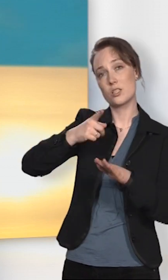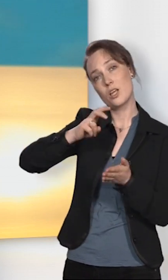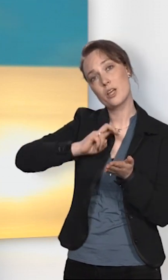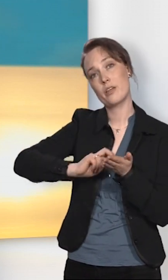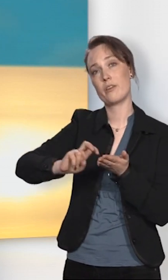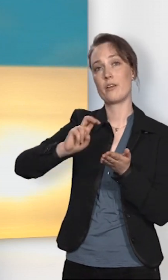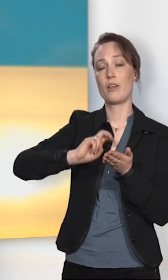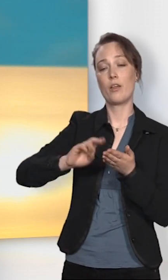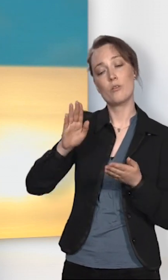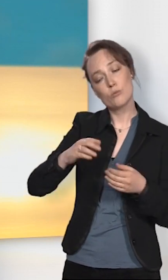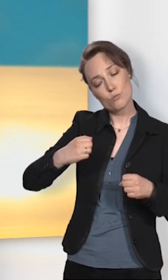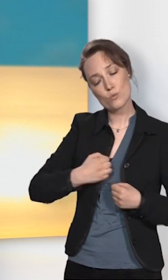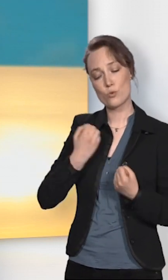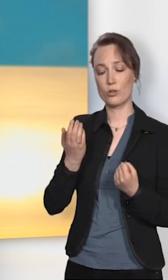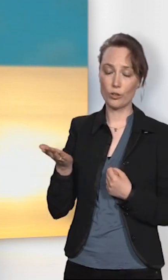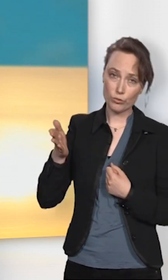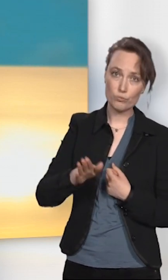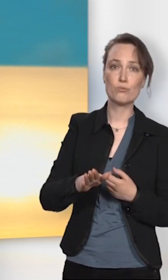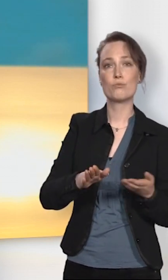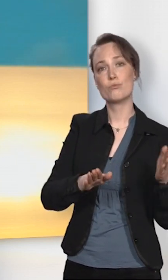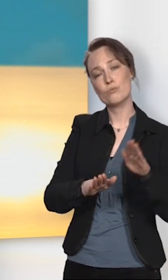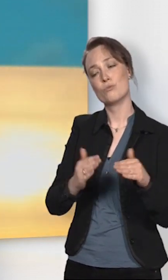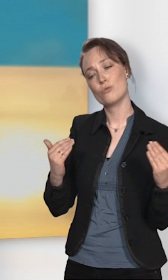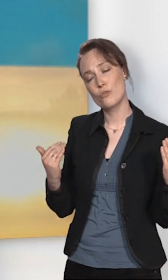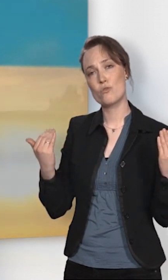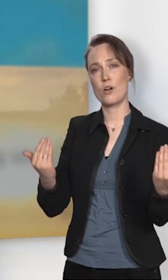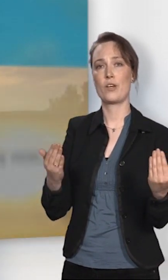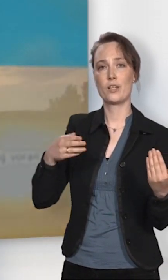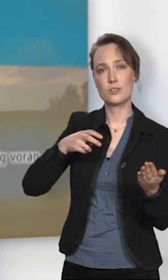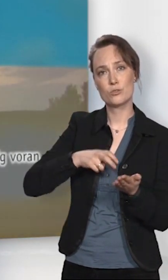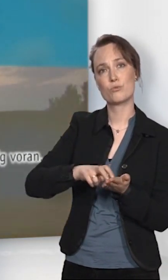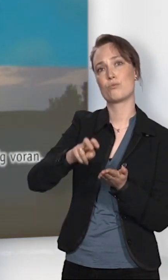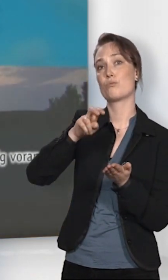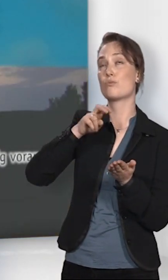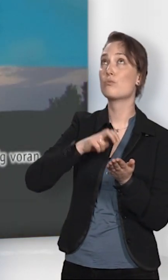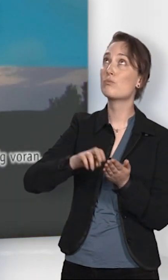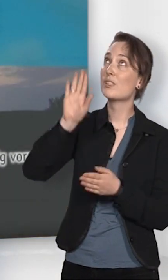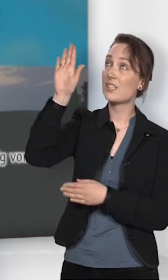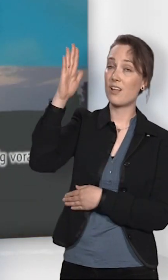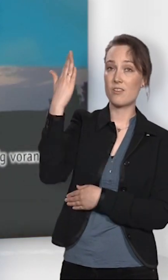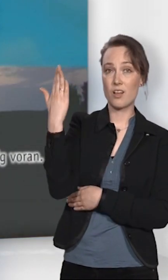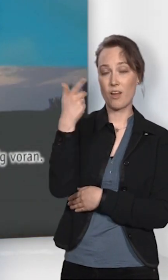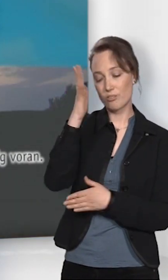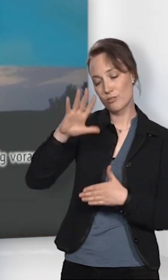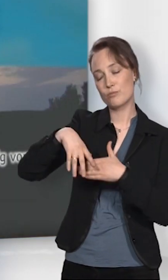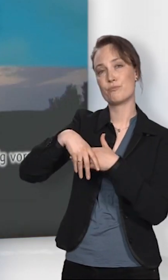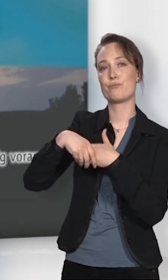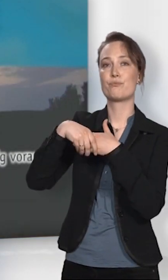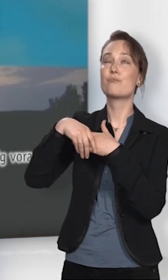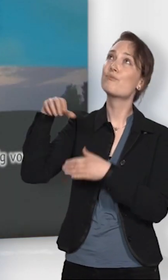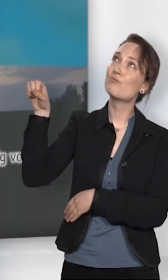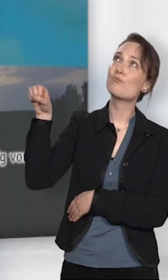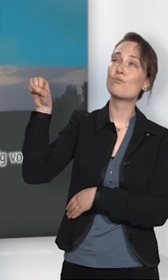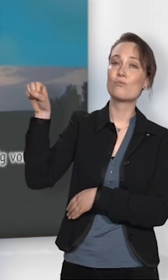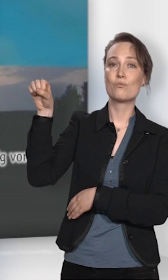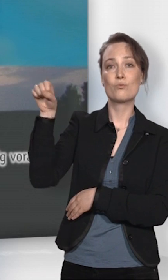Gottes Segen, geh ihm mutig voran. Geh an seiner Hand, du bist